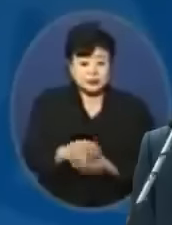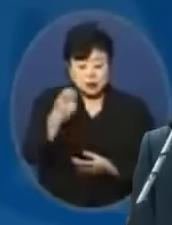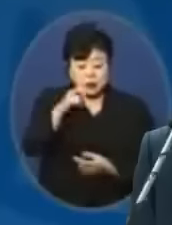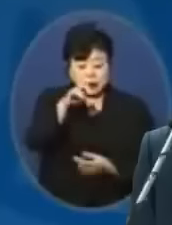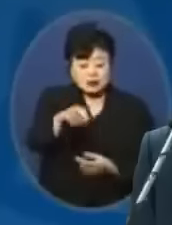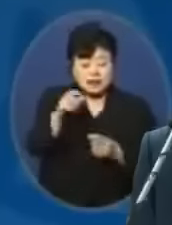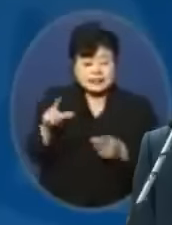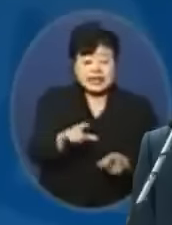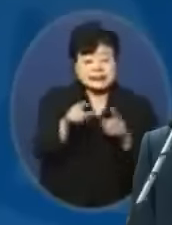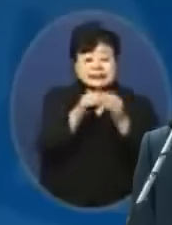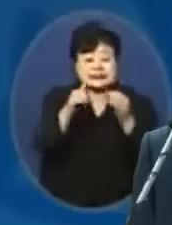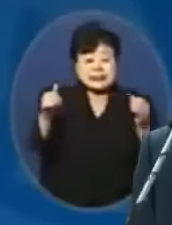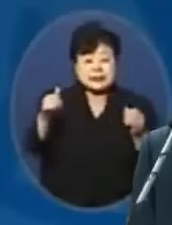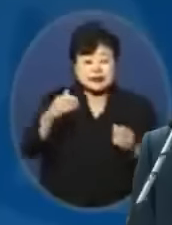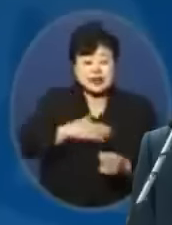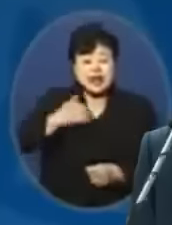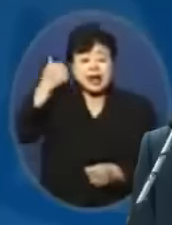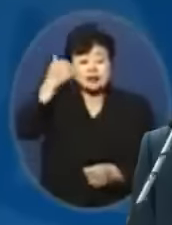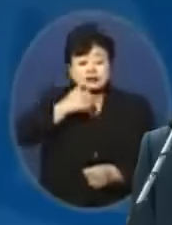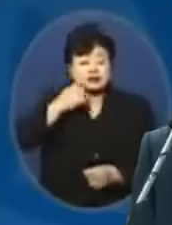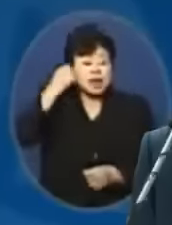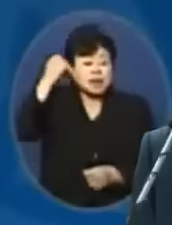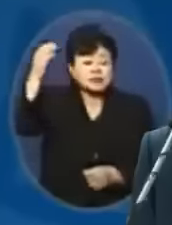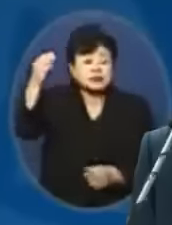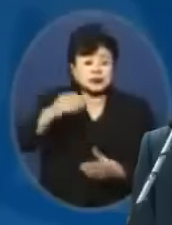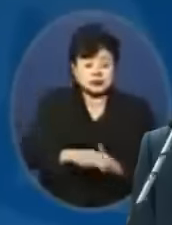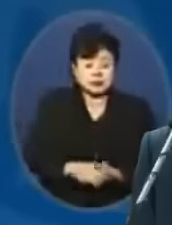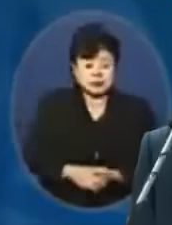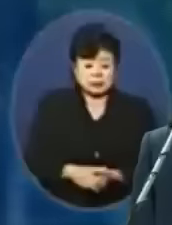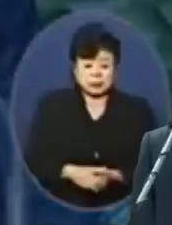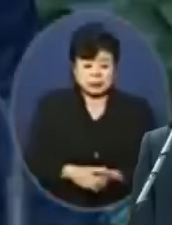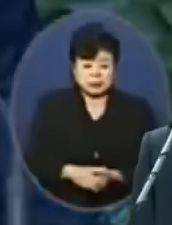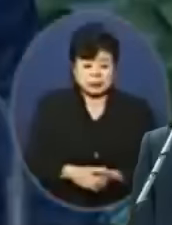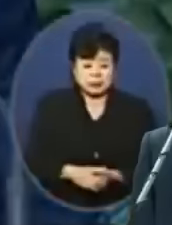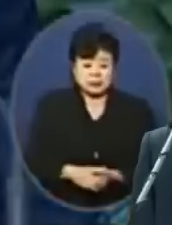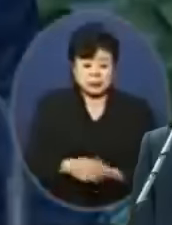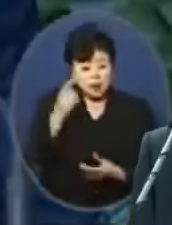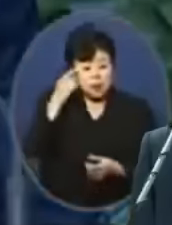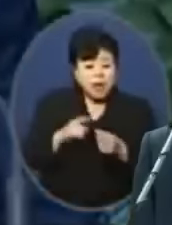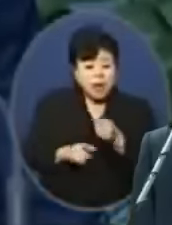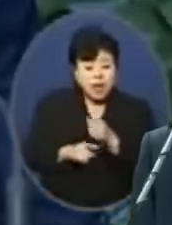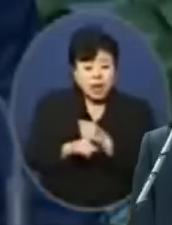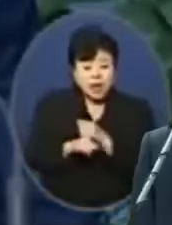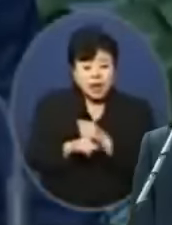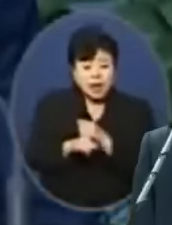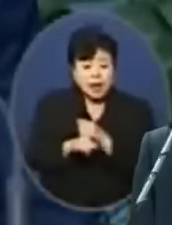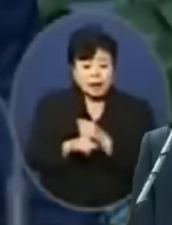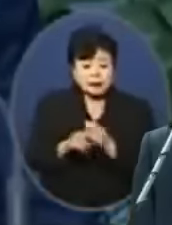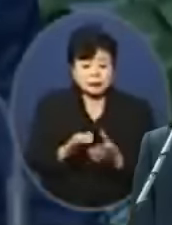보호구역에 사는 사람들이 정체성을 잃어버렸어요. 내가 누군지를 몰라요. 왜냐?